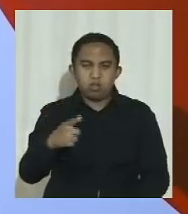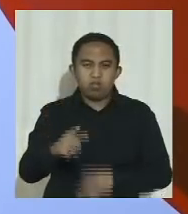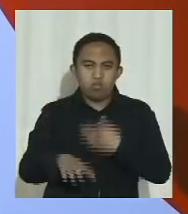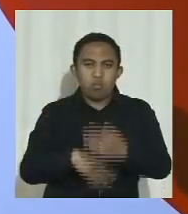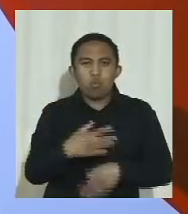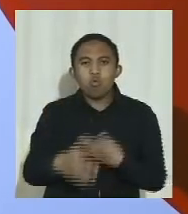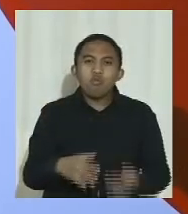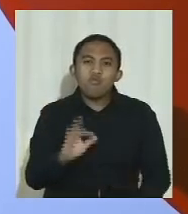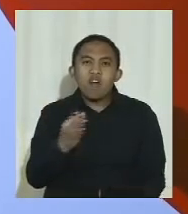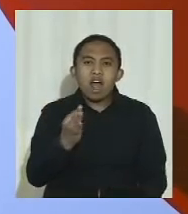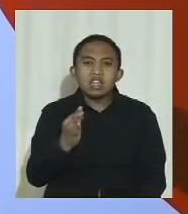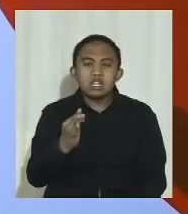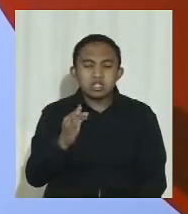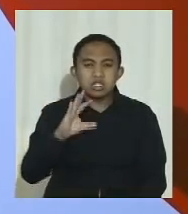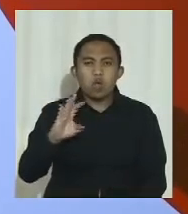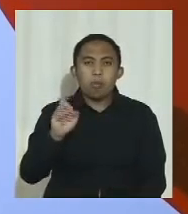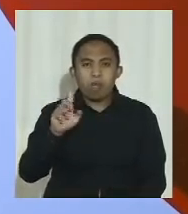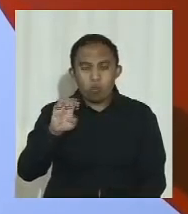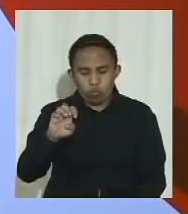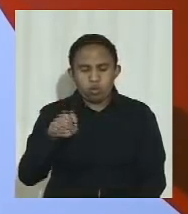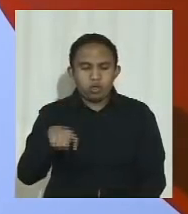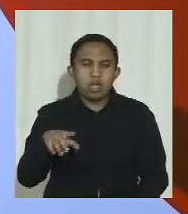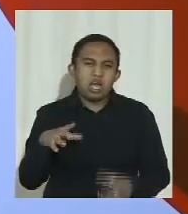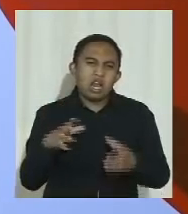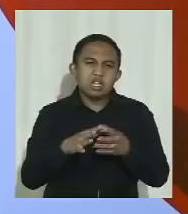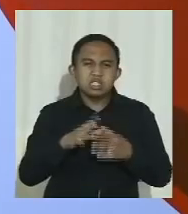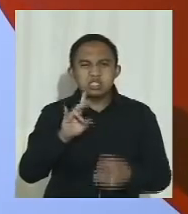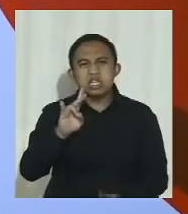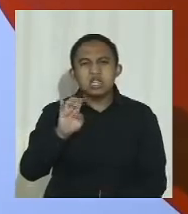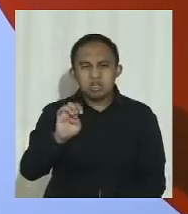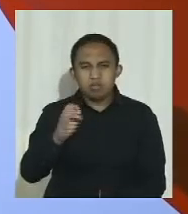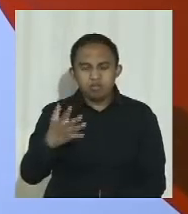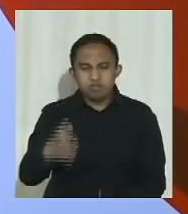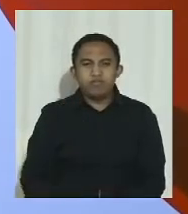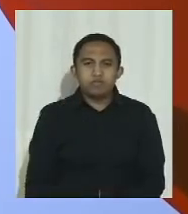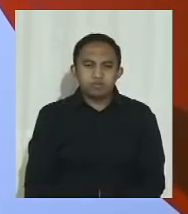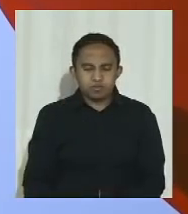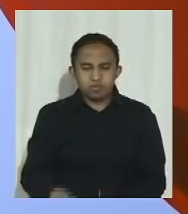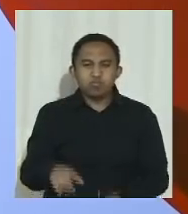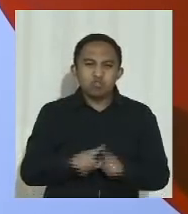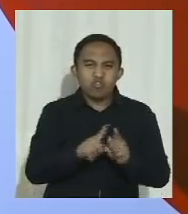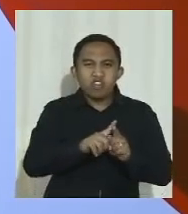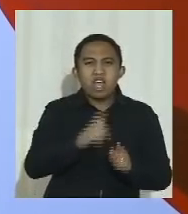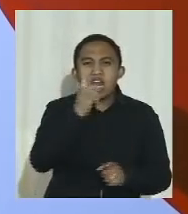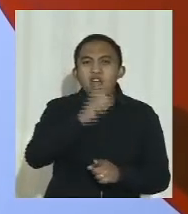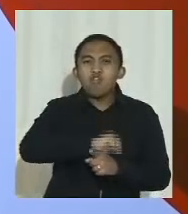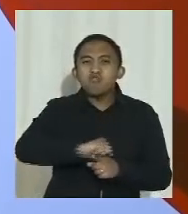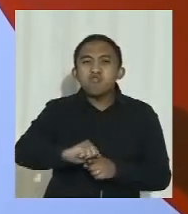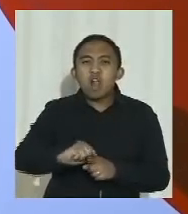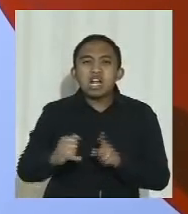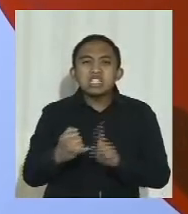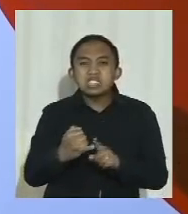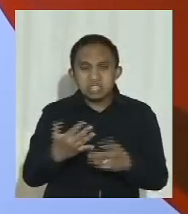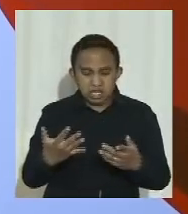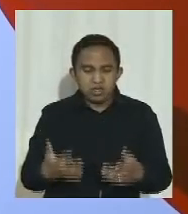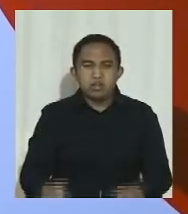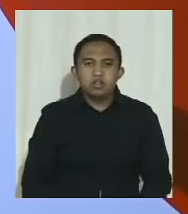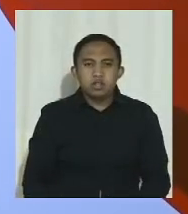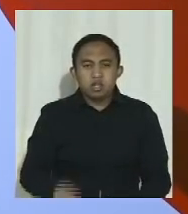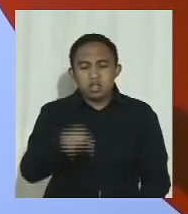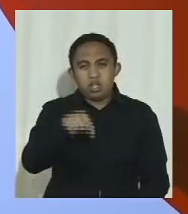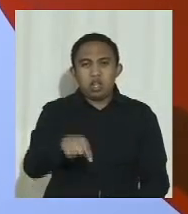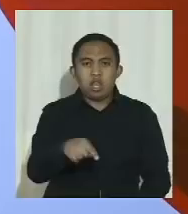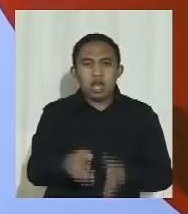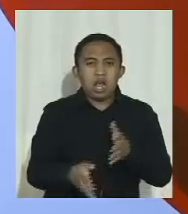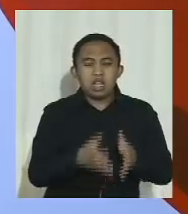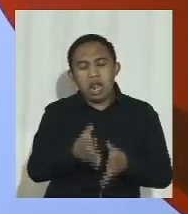ireo mpianatra amin'ny kilasy 5, izany hoe iray volana sisa no iomanany kolonga. Ho any eto amin'ny faripiadidiana Antananarivo